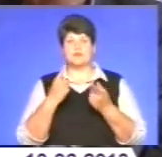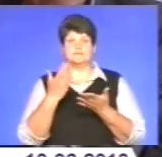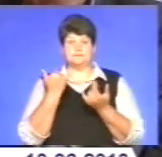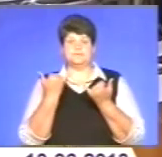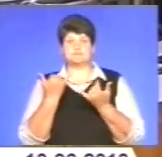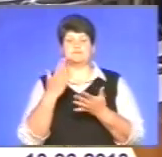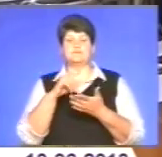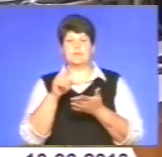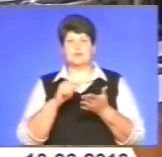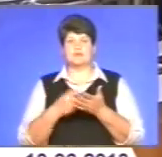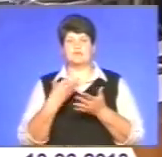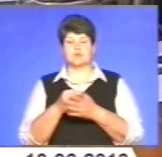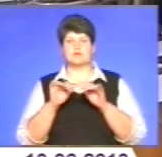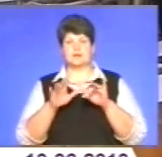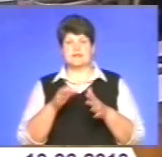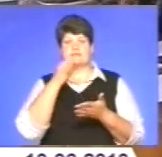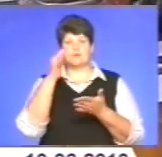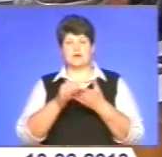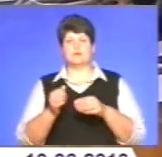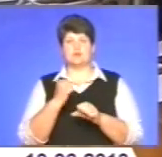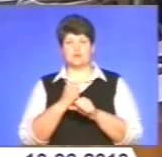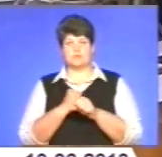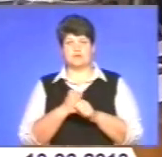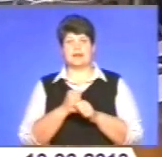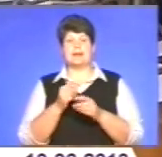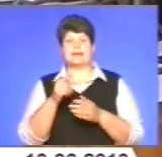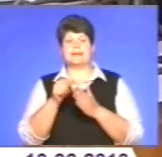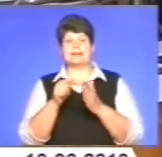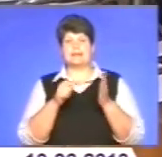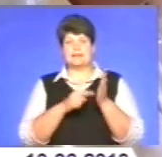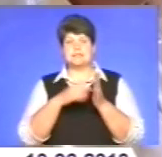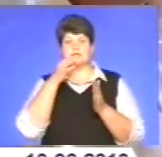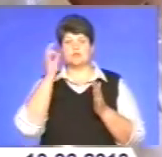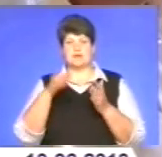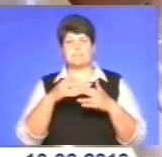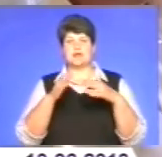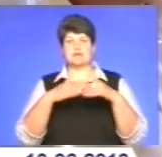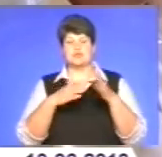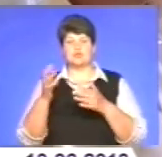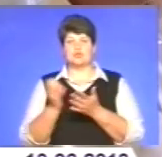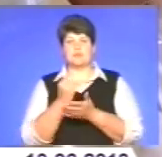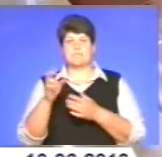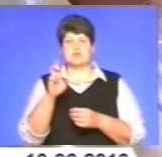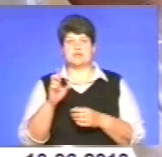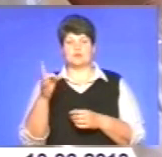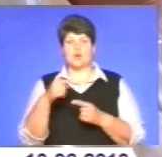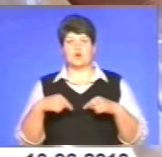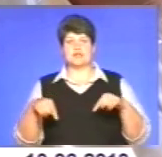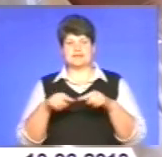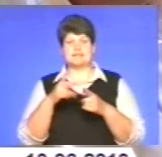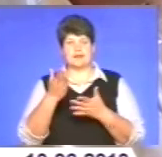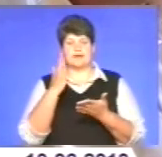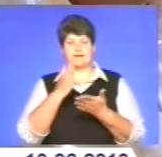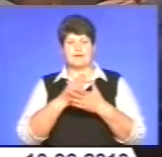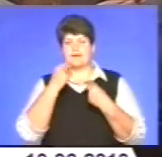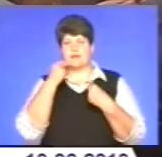своєї діяльності, звітували про зроблене, ділилися досвідом. На практичних здобутках Бережанської організації, яка, до слова, визнана однією з кращих